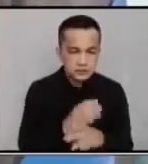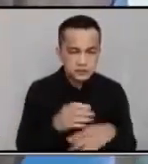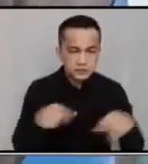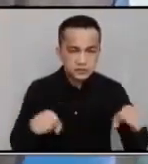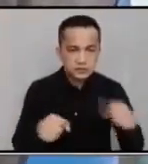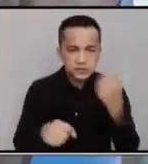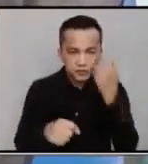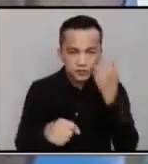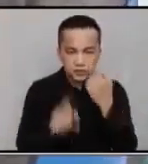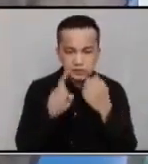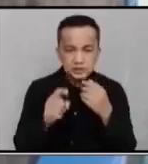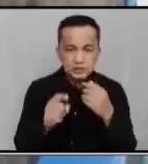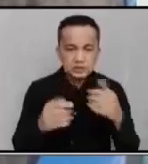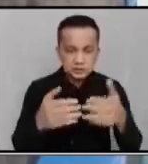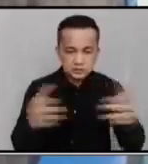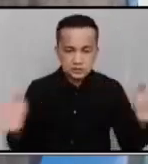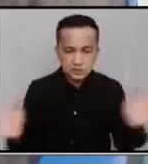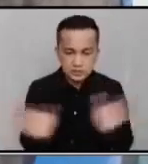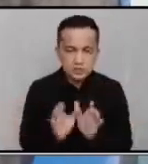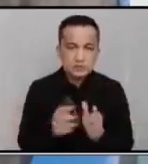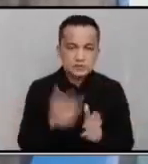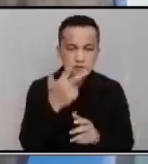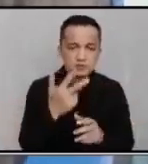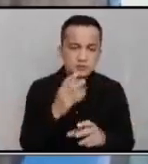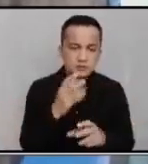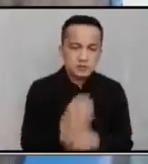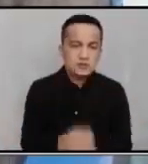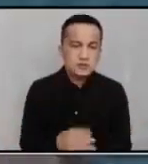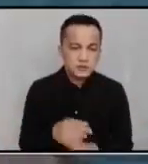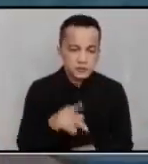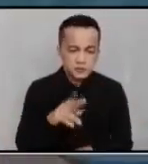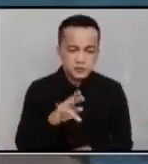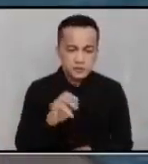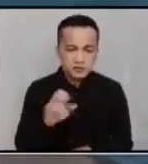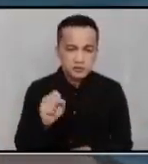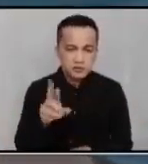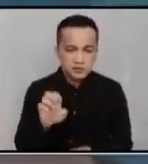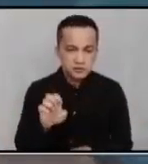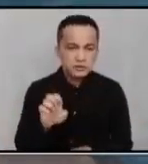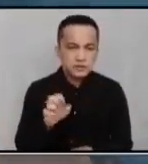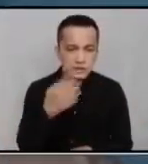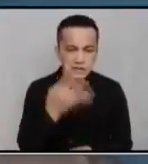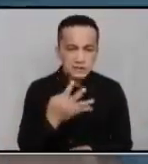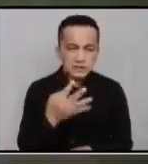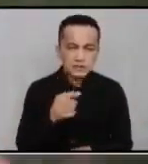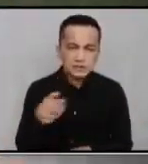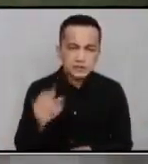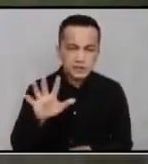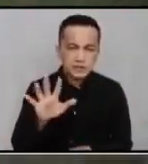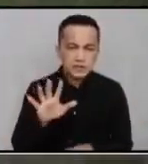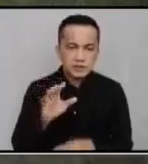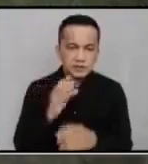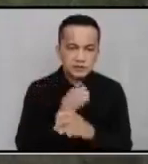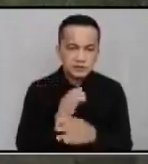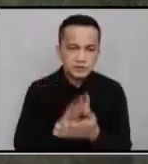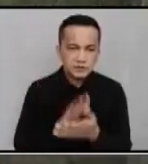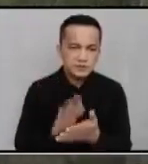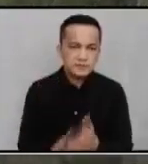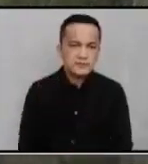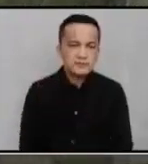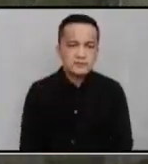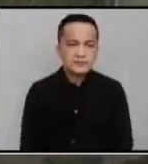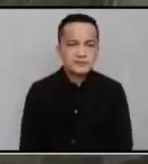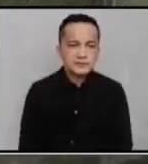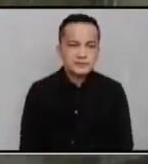isang drum ng tubig sa tatlong sasakyan. Kumpara sa pressurized na nakaka-apat, hanggang limang kotse ang nahuhugasan nila. Mas tipid tong ganito.